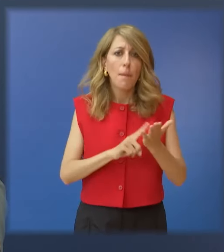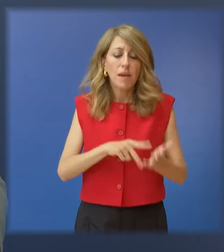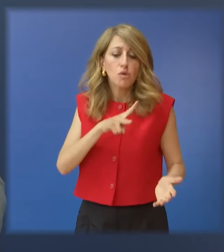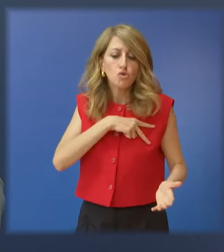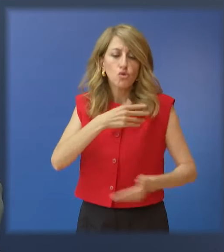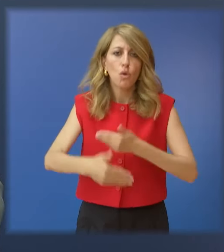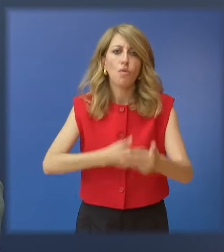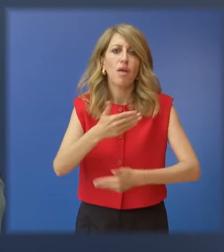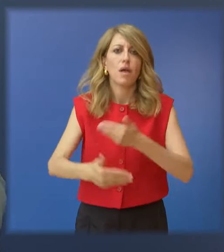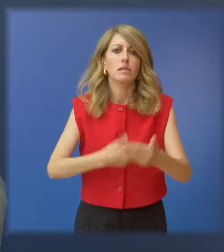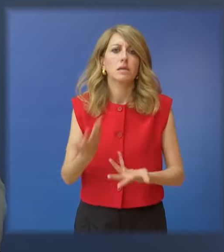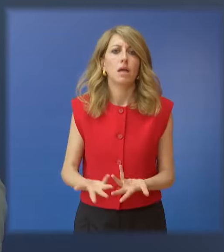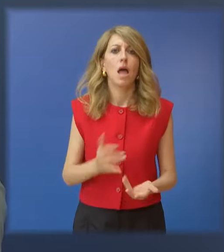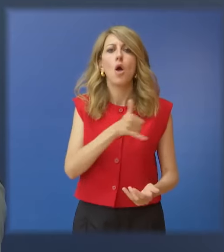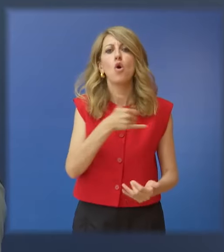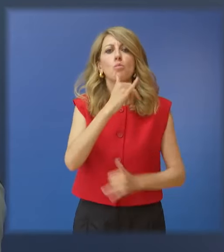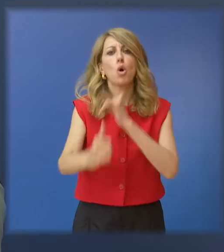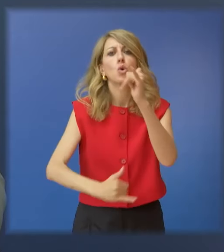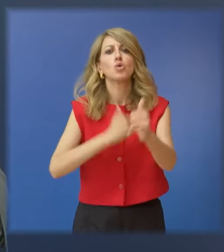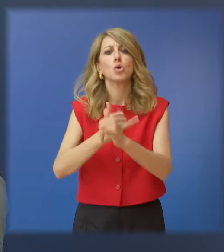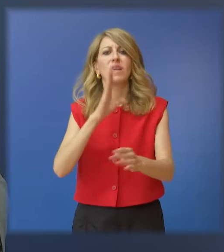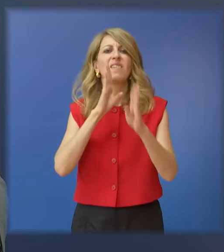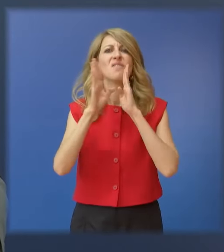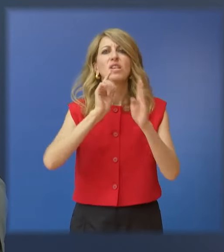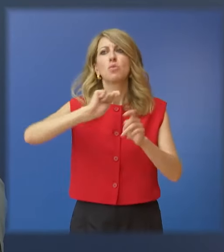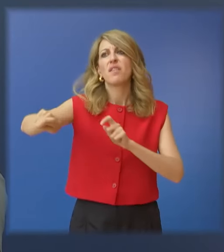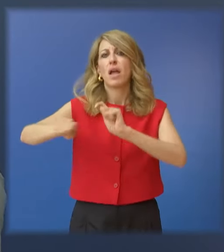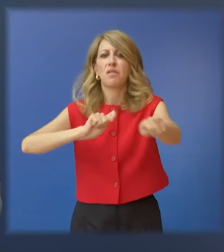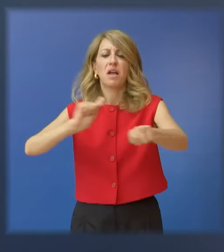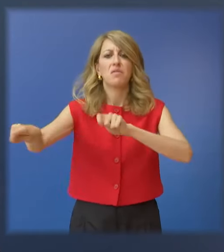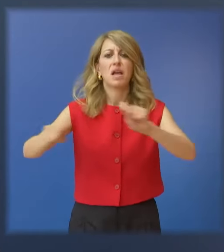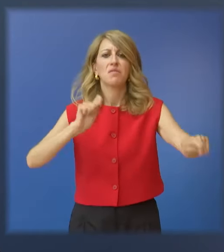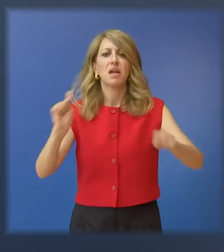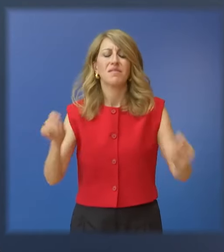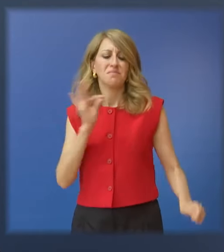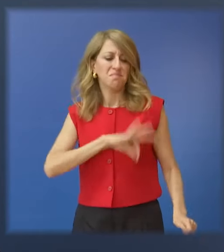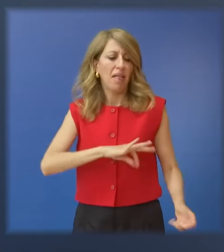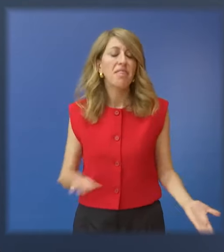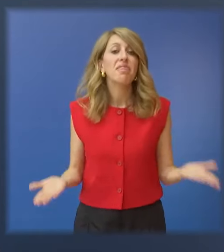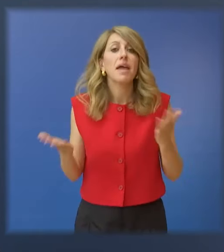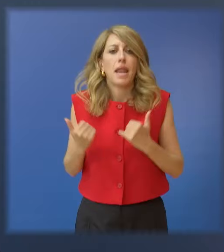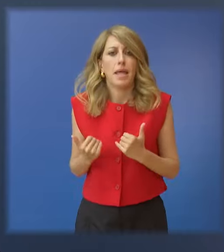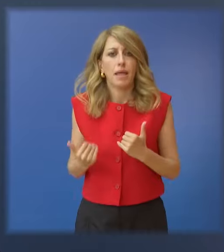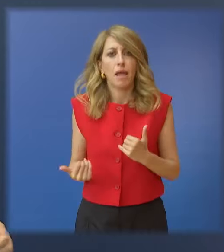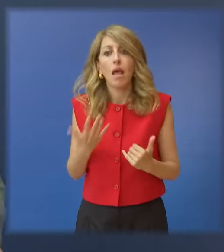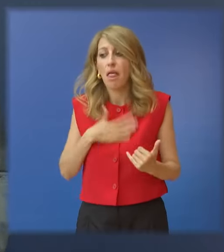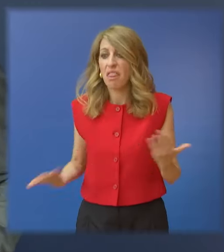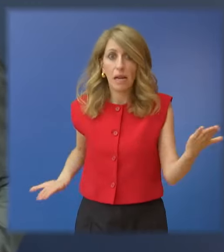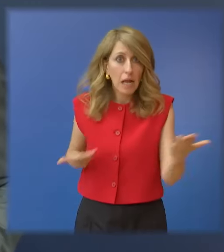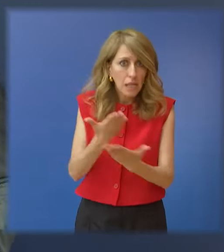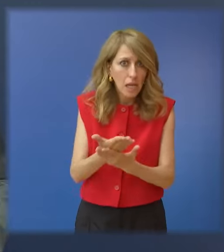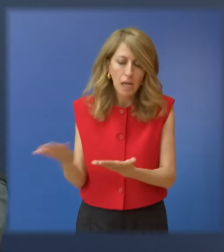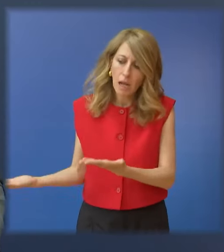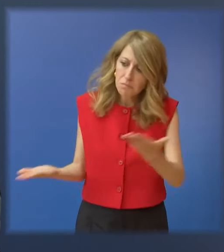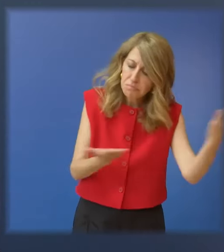καλό να λέγονται εκεί που έχει νόημα να λέγονται και εκεί μπορούν να αξιολογηθούν και να ερευνηθούν τώρα για το σκέλος που με